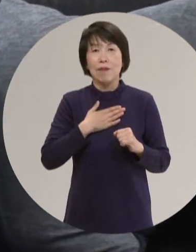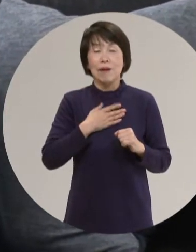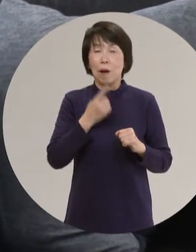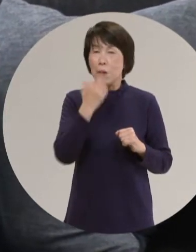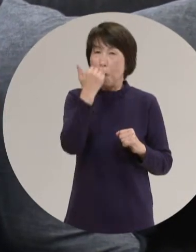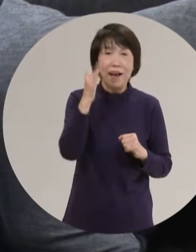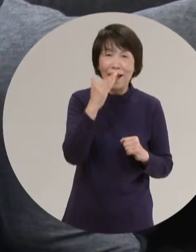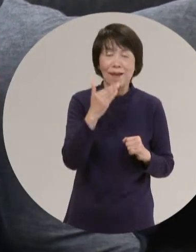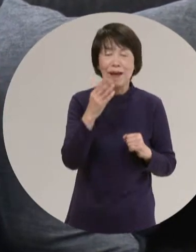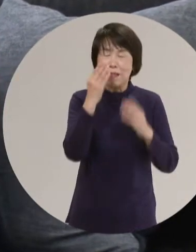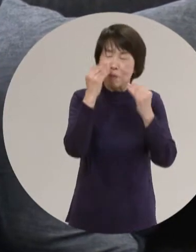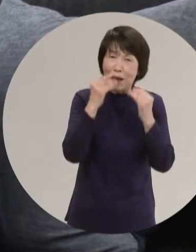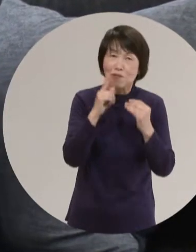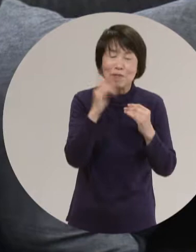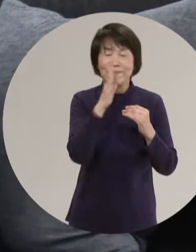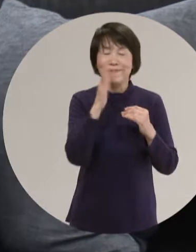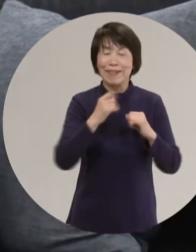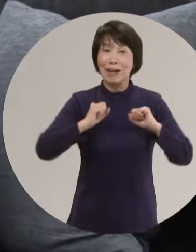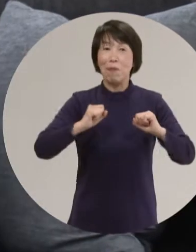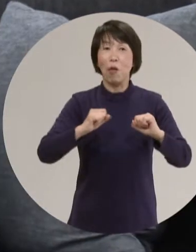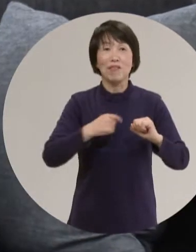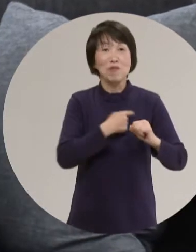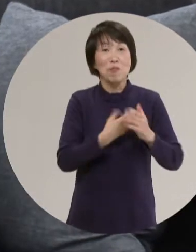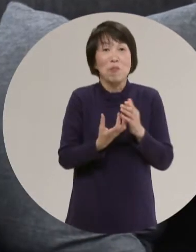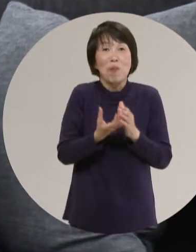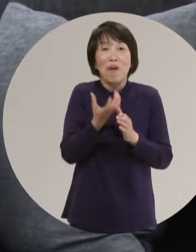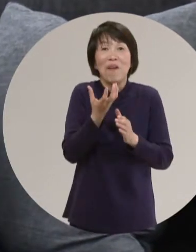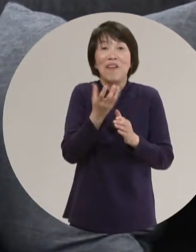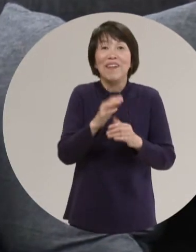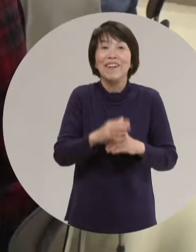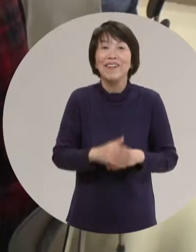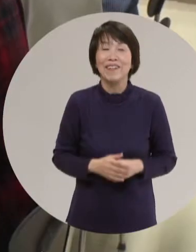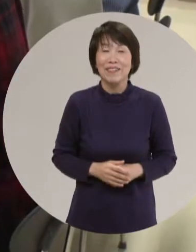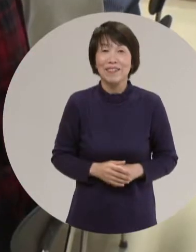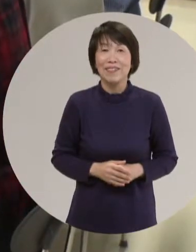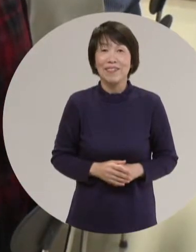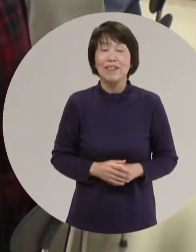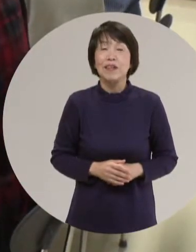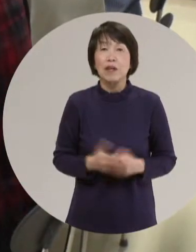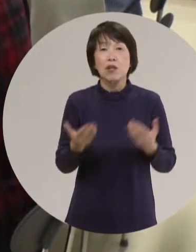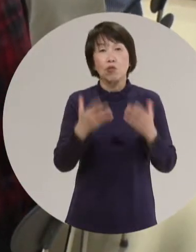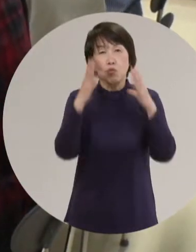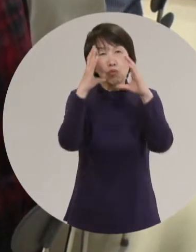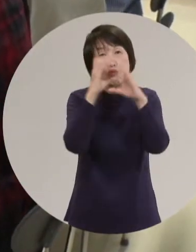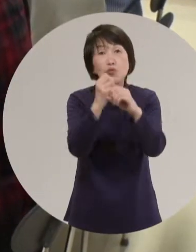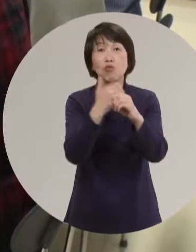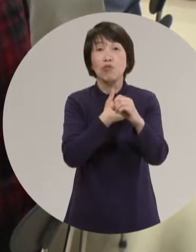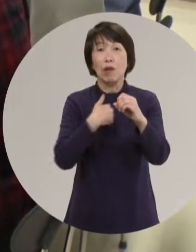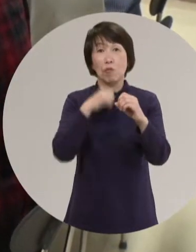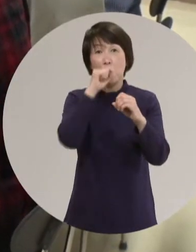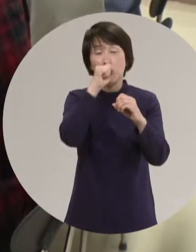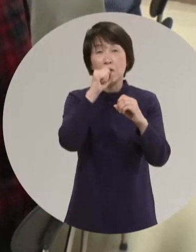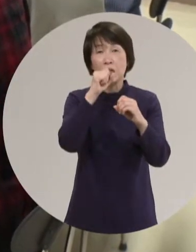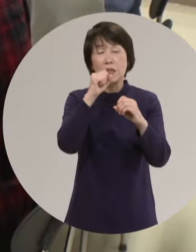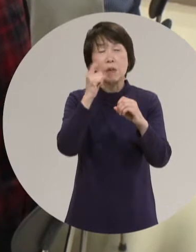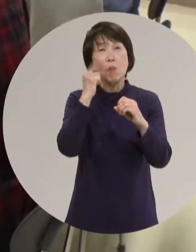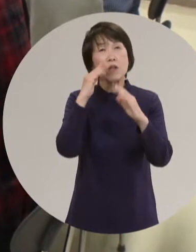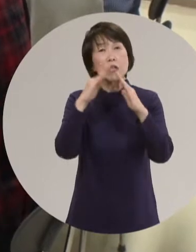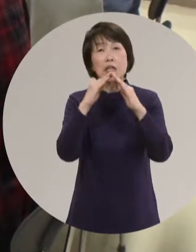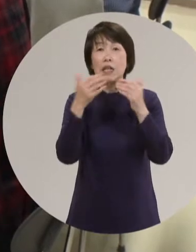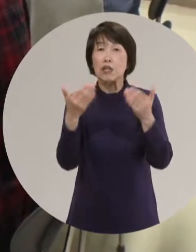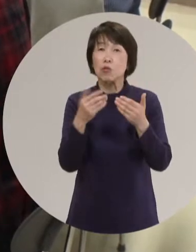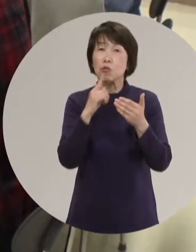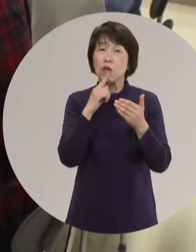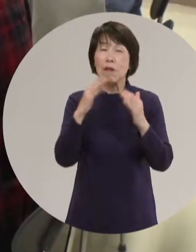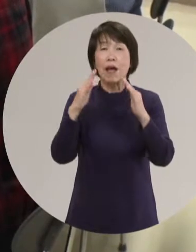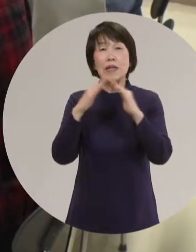とちょっと眠いとか言ってられない 結構集中も できます。やっぱり家だと家のね